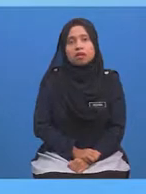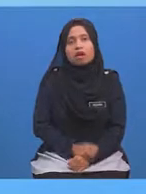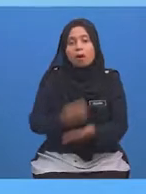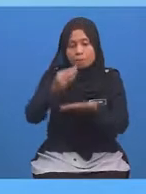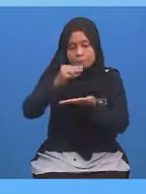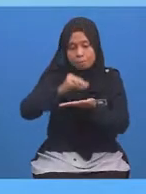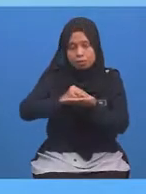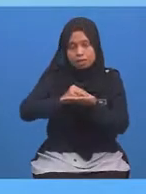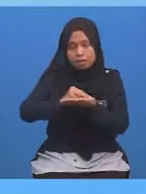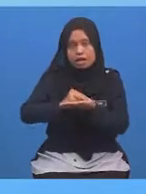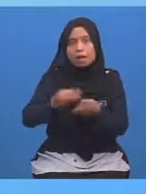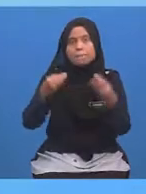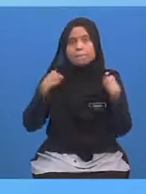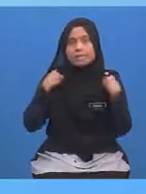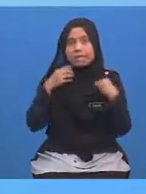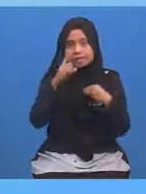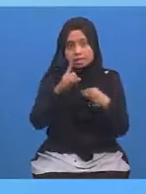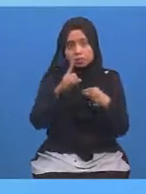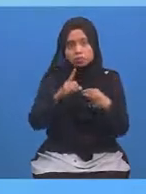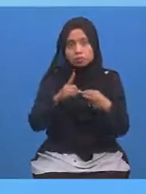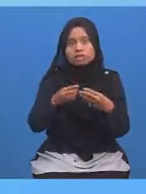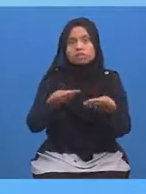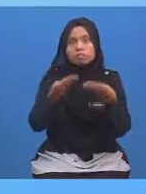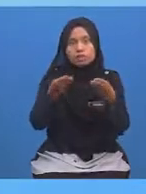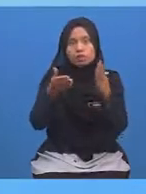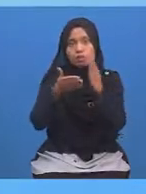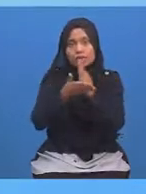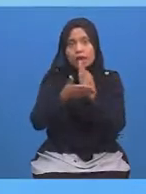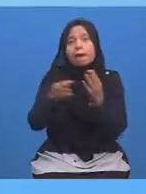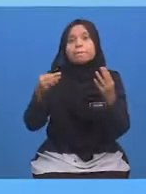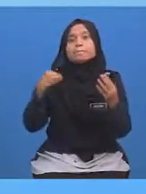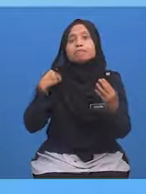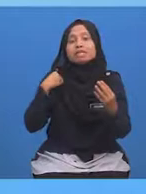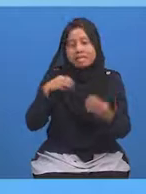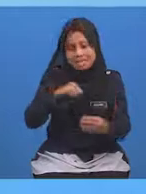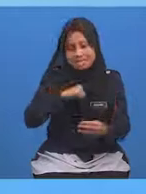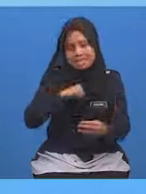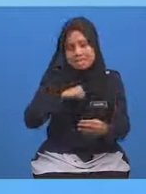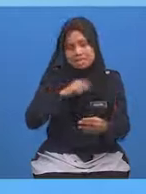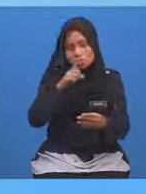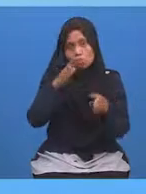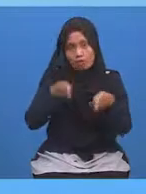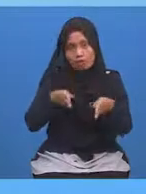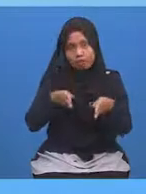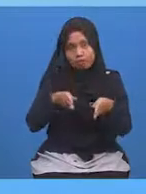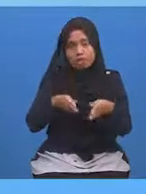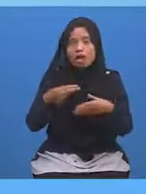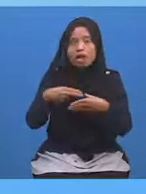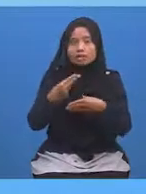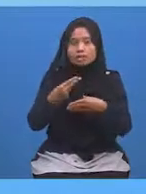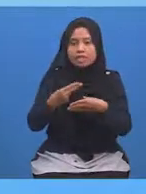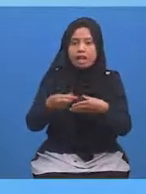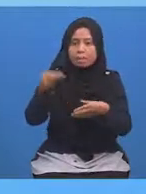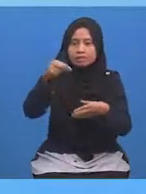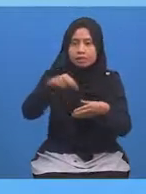Modal milikan tunggal ini disumbangkan oleh pemilik sendiri, sama ada daripada hasil